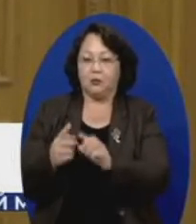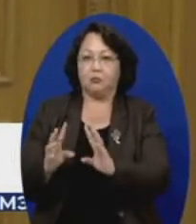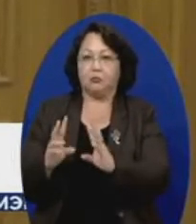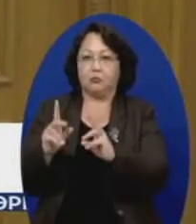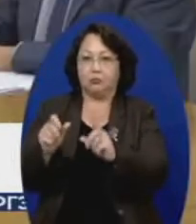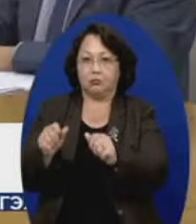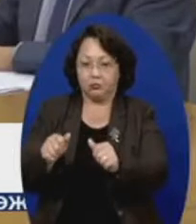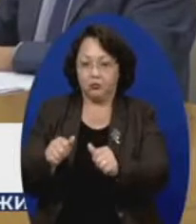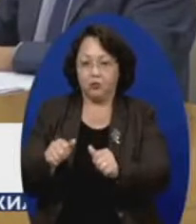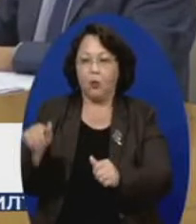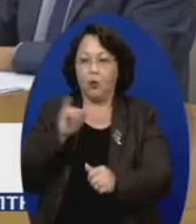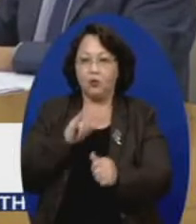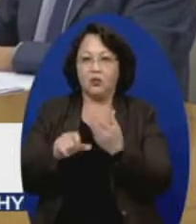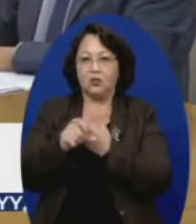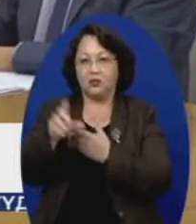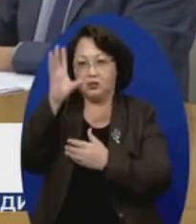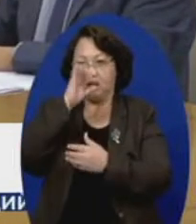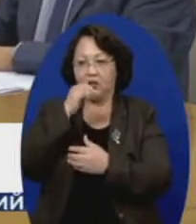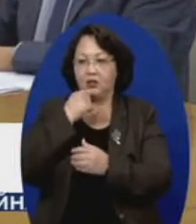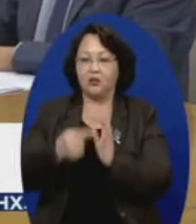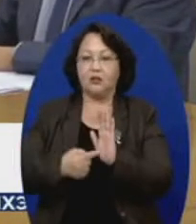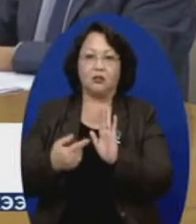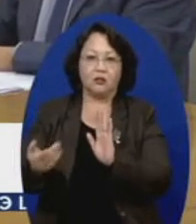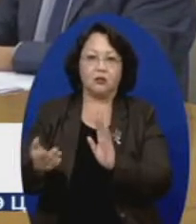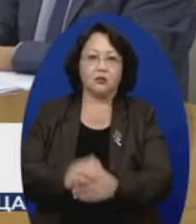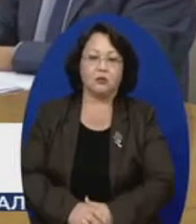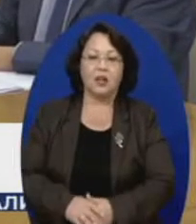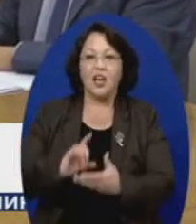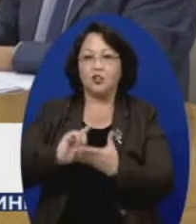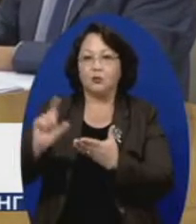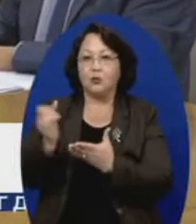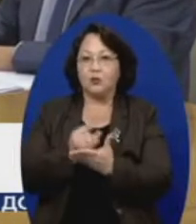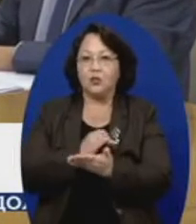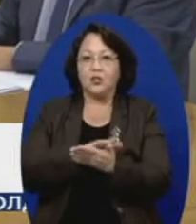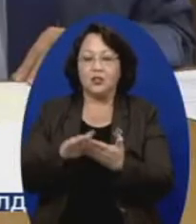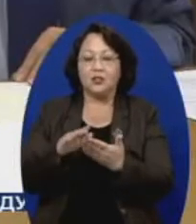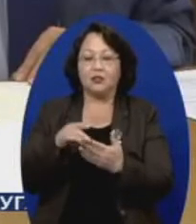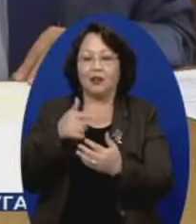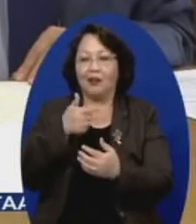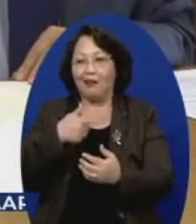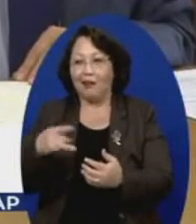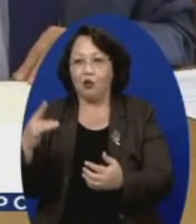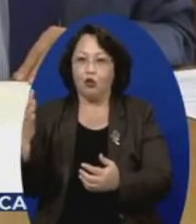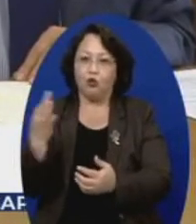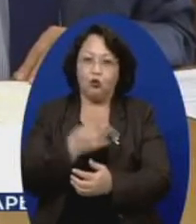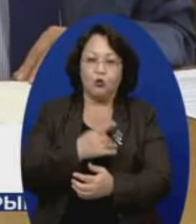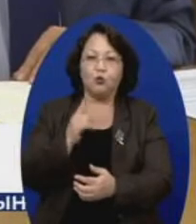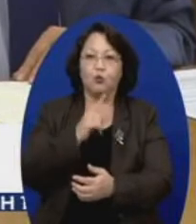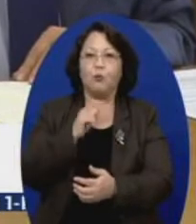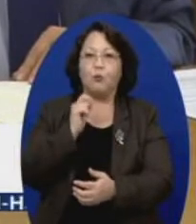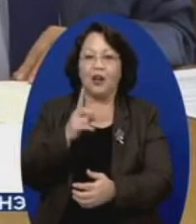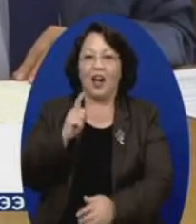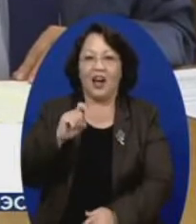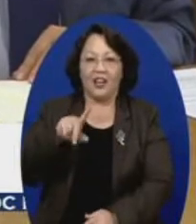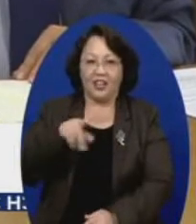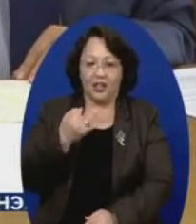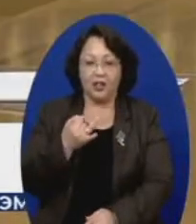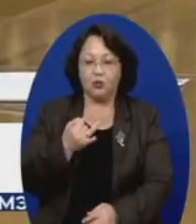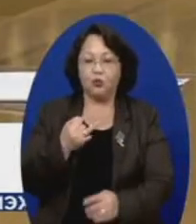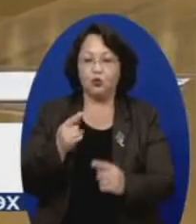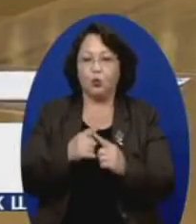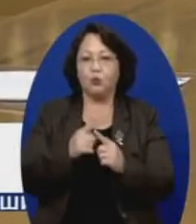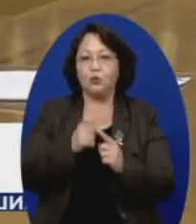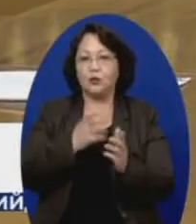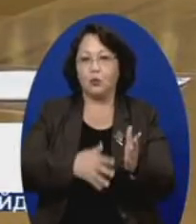гарч байгаа талархаж байгаа гэдгийг тус улсын элчин сайдад илэрхийлсэн. Экспорт импортын шинэ гарц болох Зүүн Баян ханги чиглэлийн төмөр замын бүтээн байгуулалт